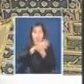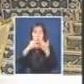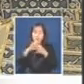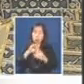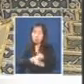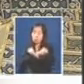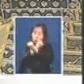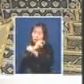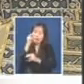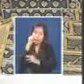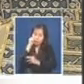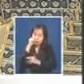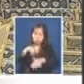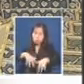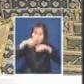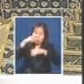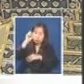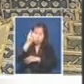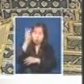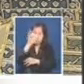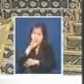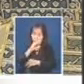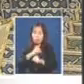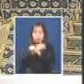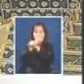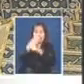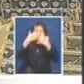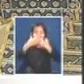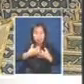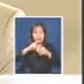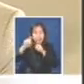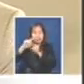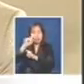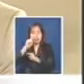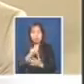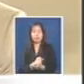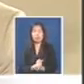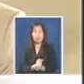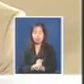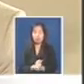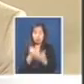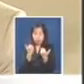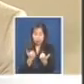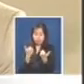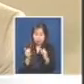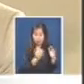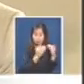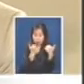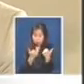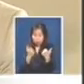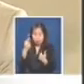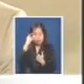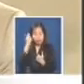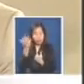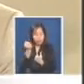างไรในแง่ของการที่จะดูประกันภายที่เราคุยไปในตอนต้นยังไงบ้าง คือเบื้องต้นเนี่ยเขาได้รับทราบแผนเราทั้